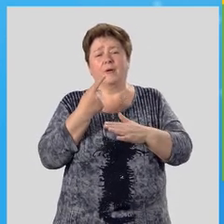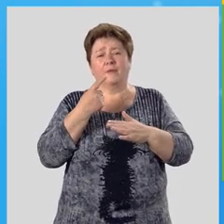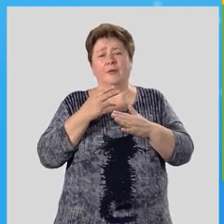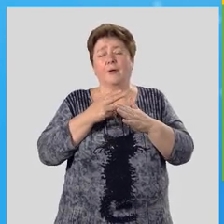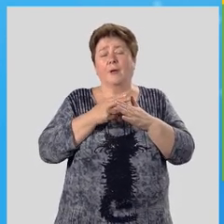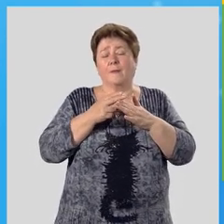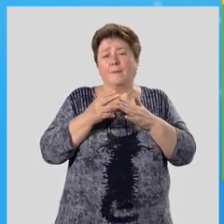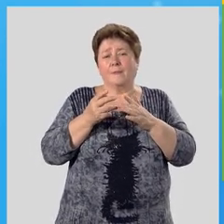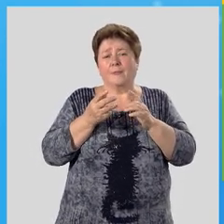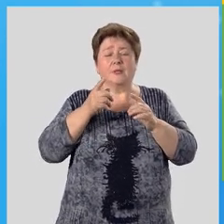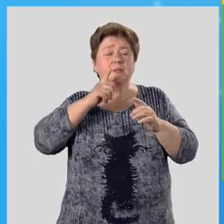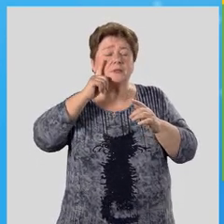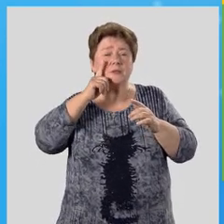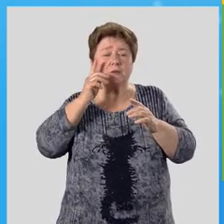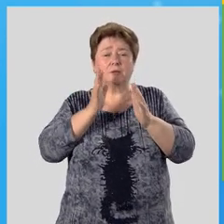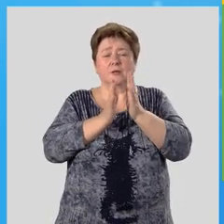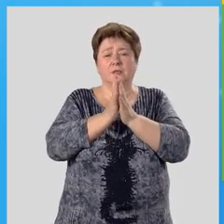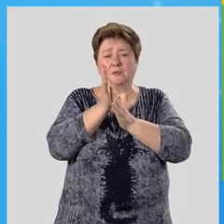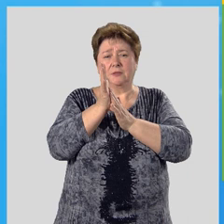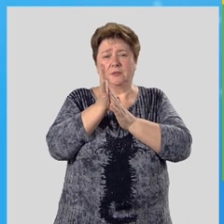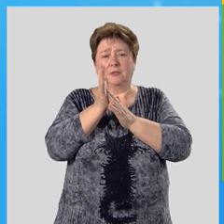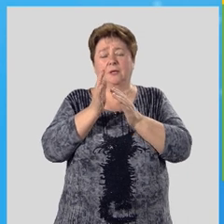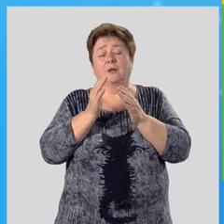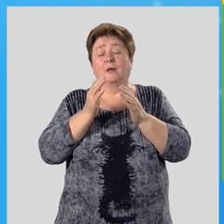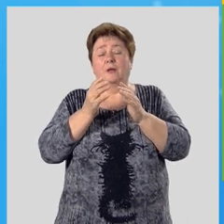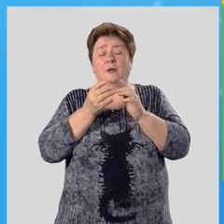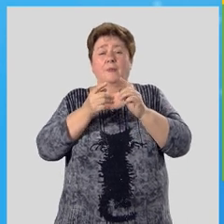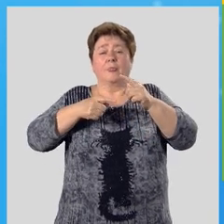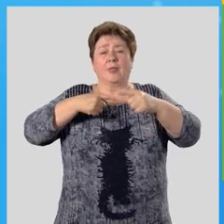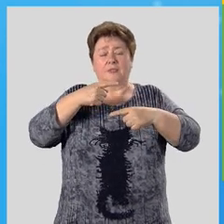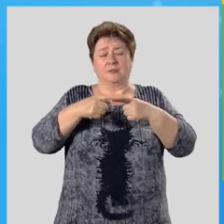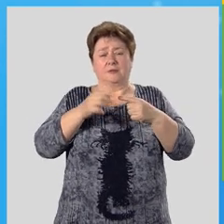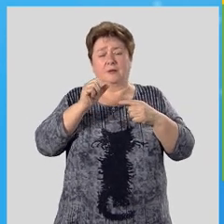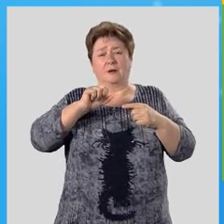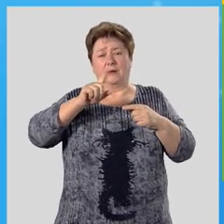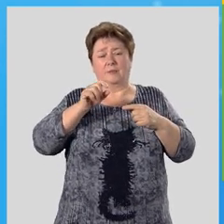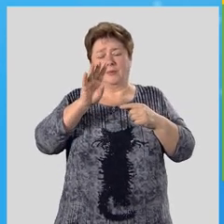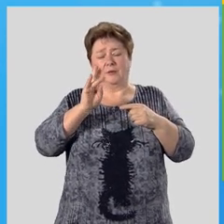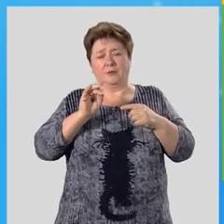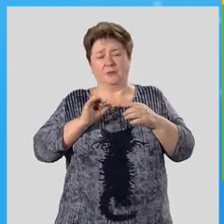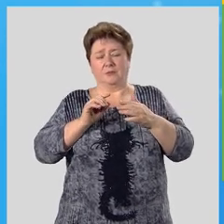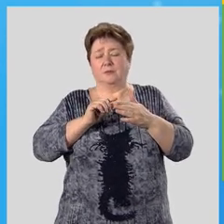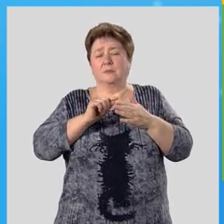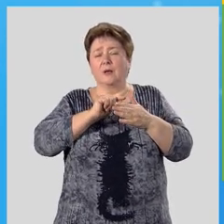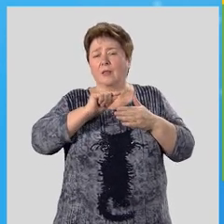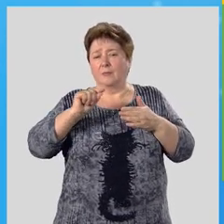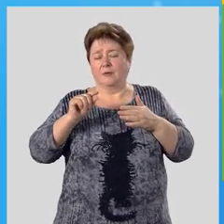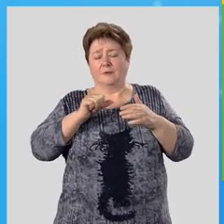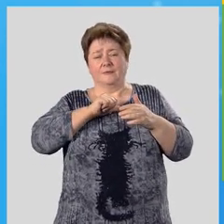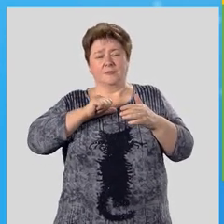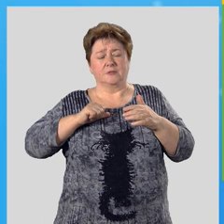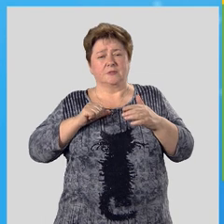появление бесхлорофильных растений, то есть наследственный альбинизм, отмечается в